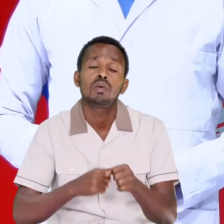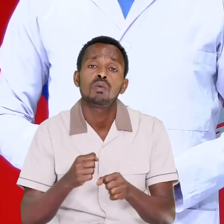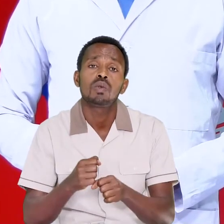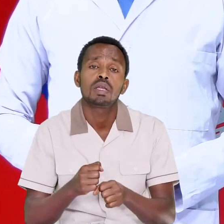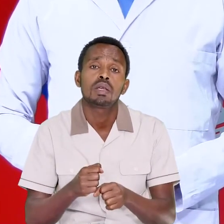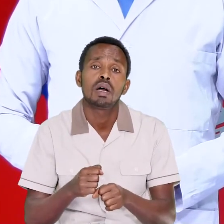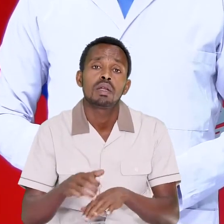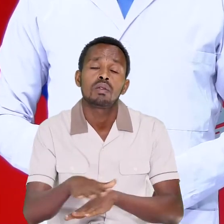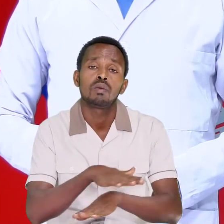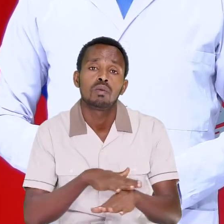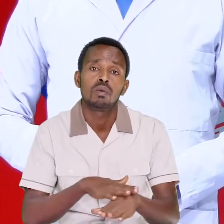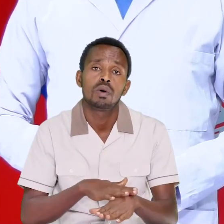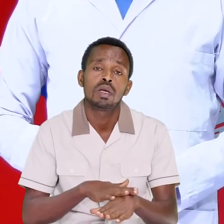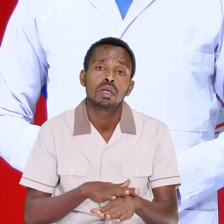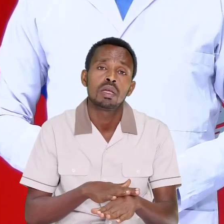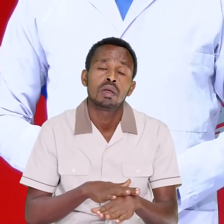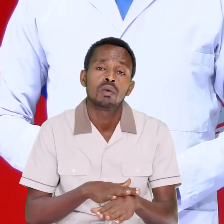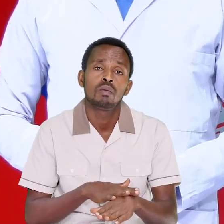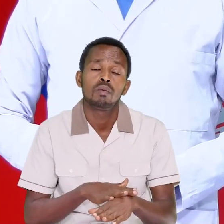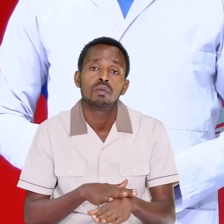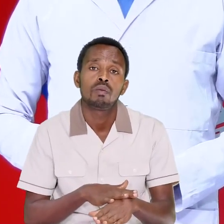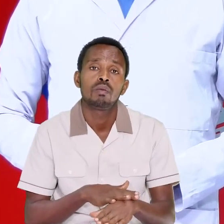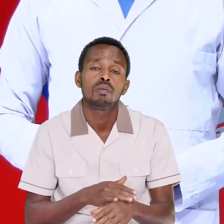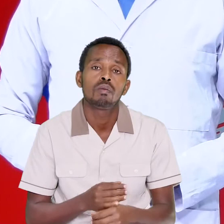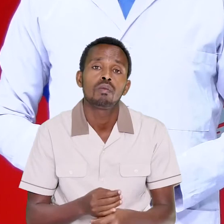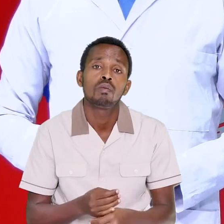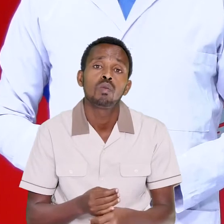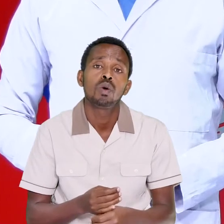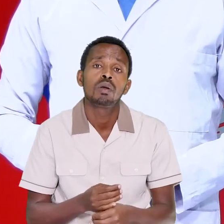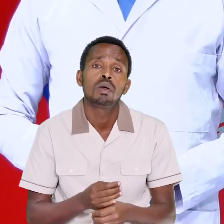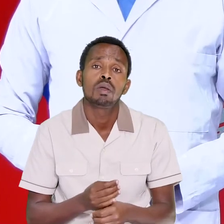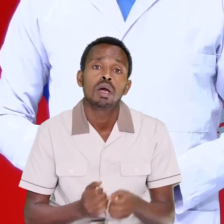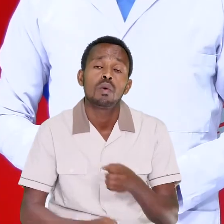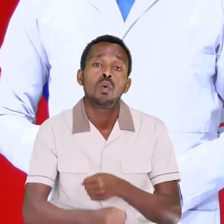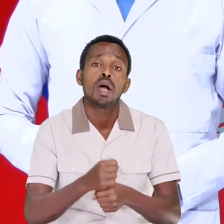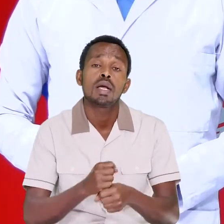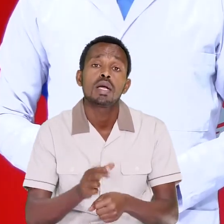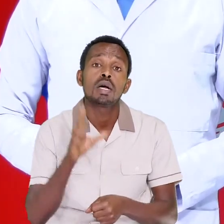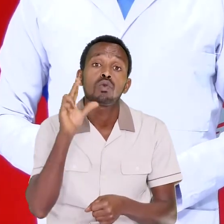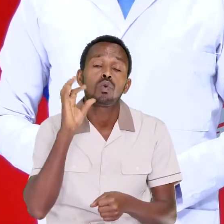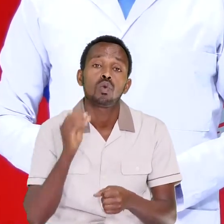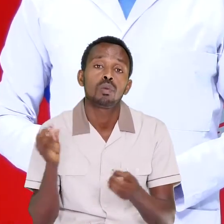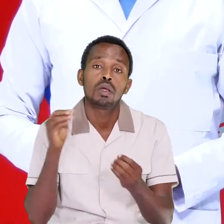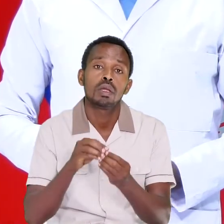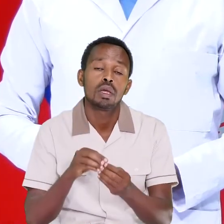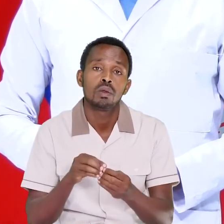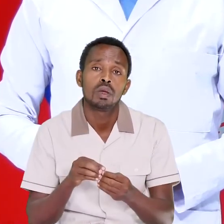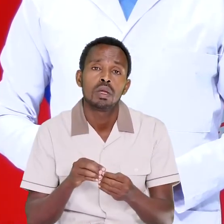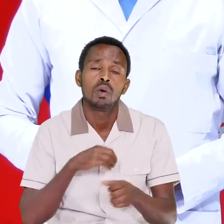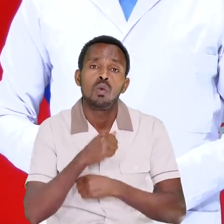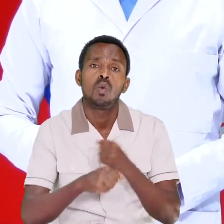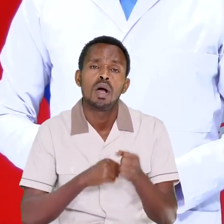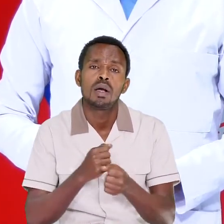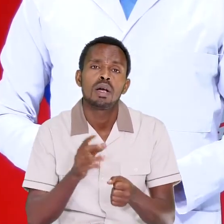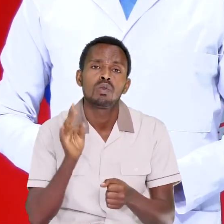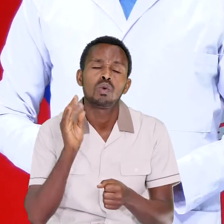irratti waggaa 40 irratti jechuudha waggaa 30 dabalachuudhaan waggaa 70 jiraachuu akka